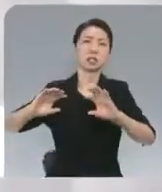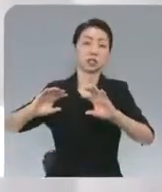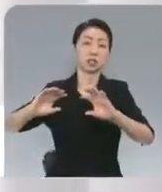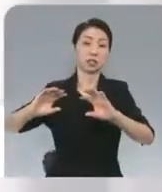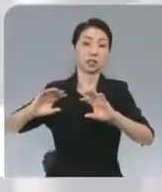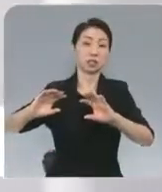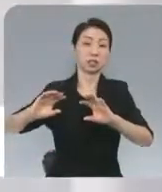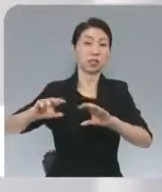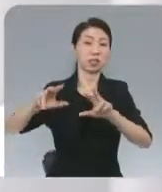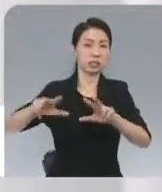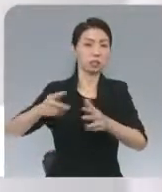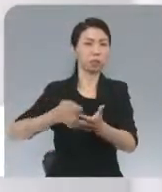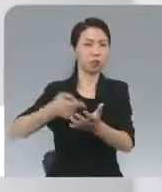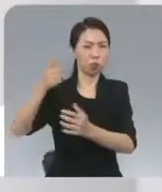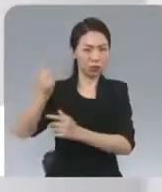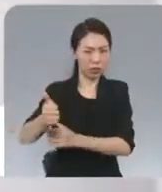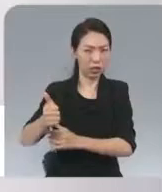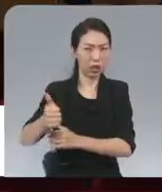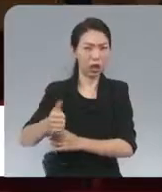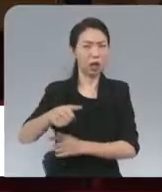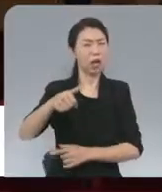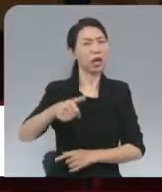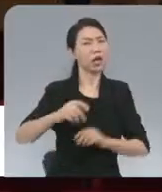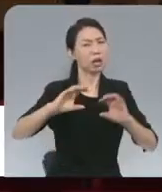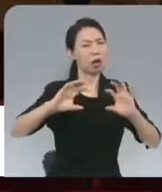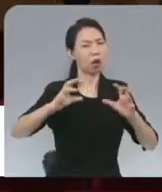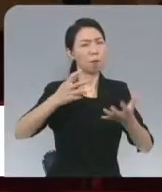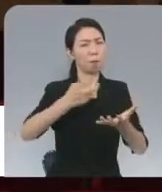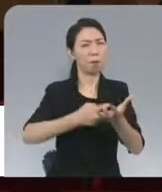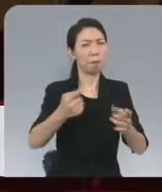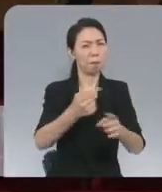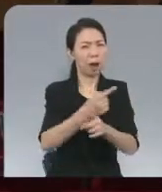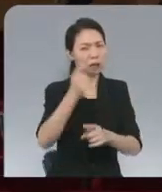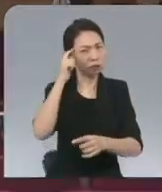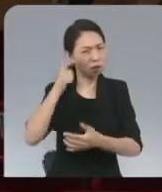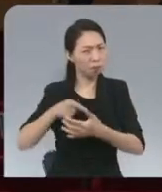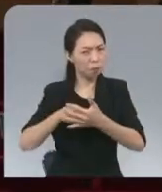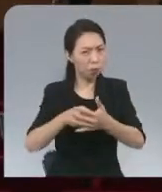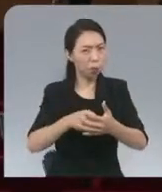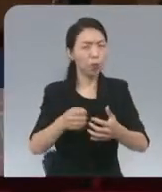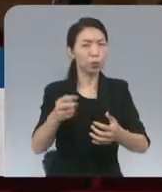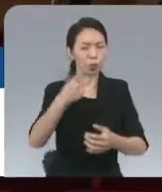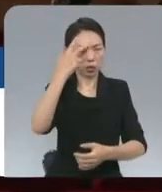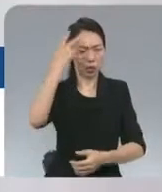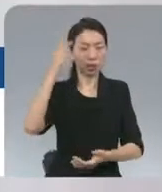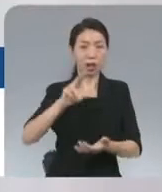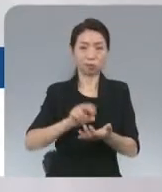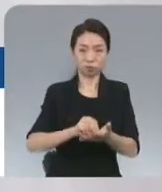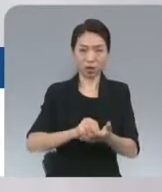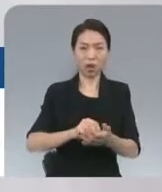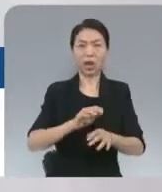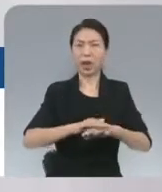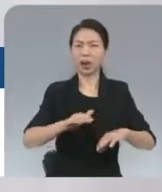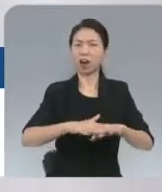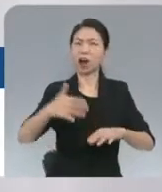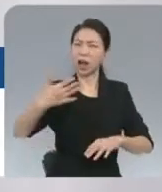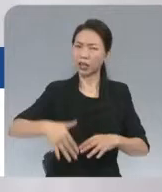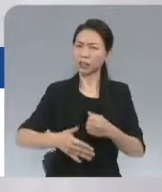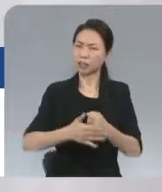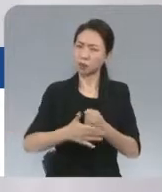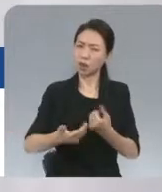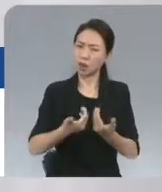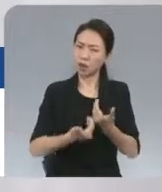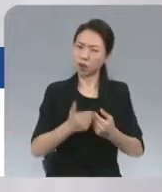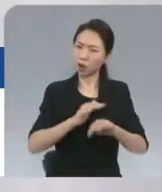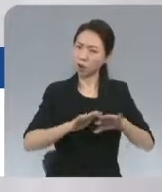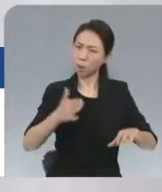đánh giá là đã thiết lập được bàn đạp nối lại trao đổi song phương Tuy nhiên lần này đang cầm quyền dân chủ tự do sau khi giành chiến